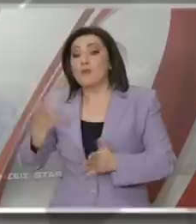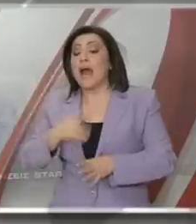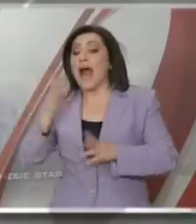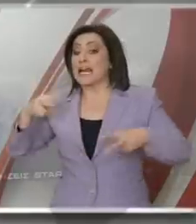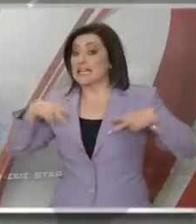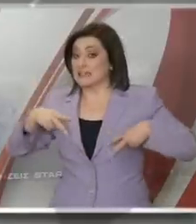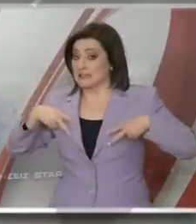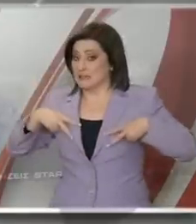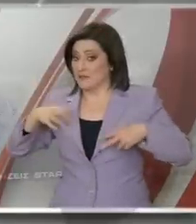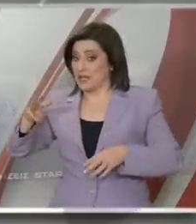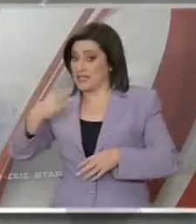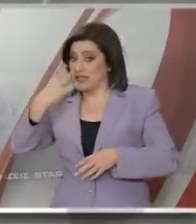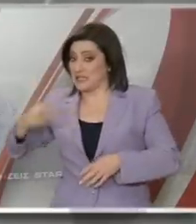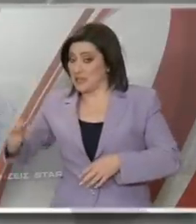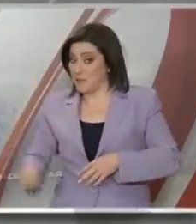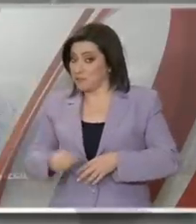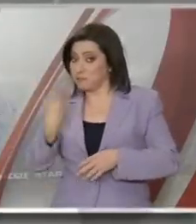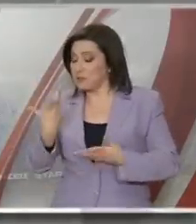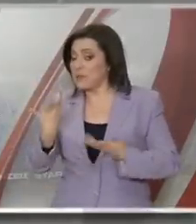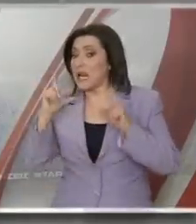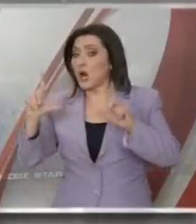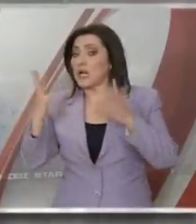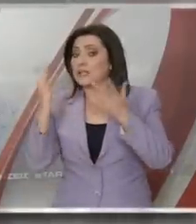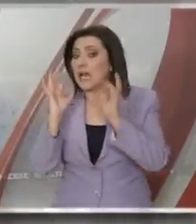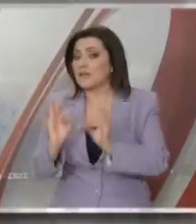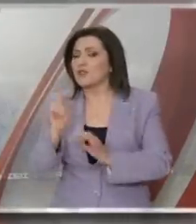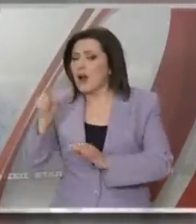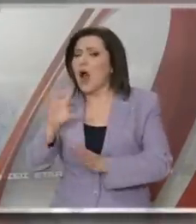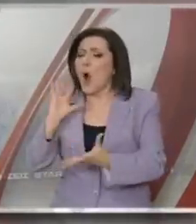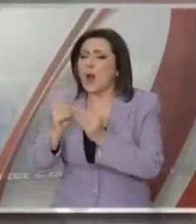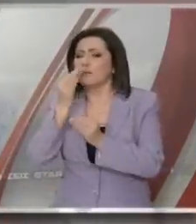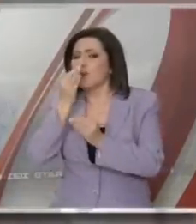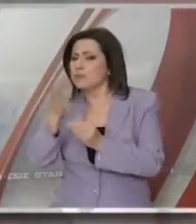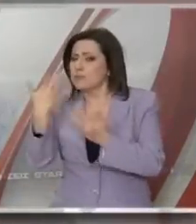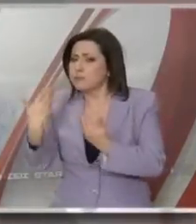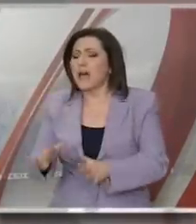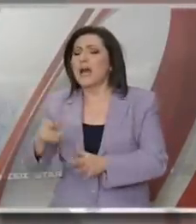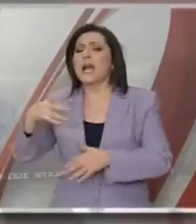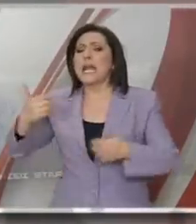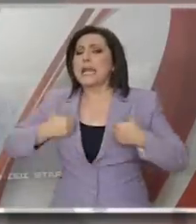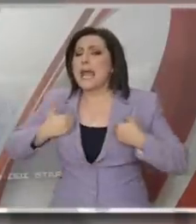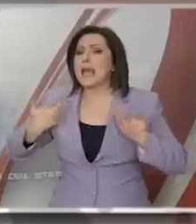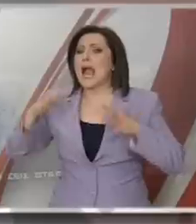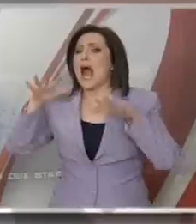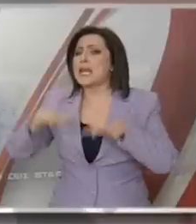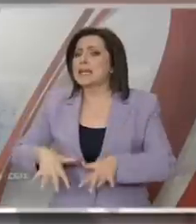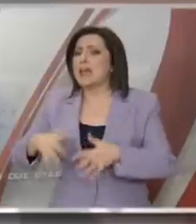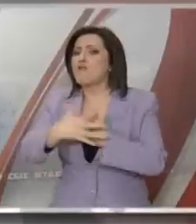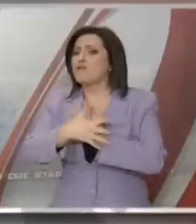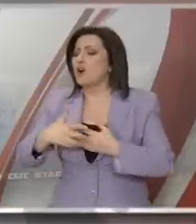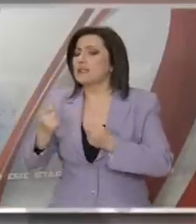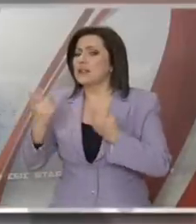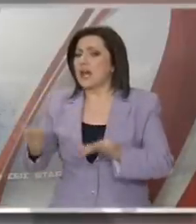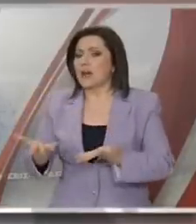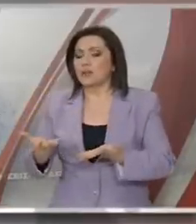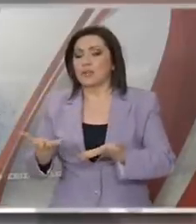κυβέρνηση συριζα πώς θα είναι τα πράγματα αυτά που λέτε τώρα οι νέοι η ανεργία η φτώχια πώς θα είναι κοιτάξτε πρώτα απ όλα αυτό